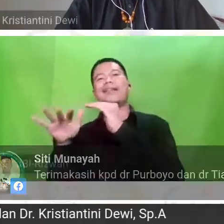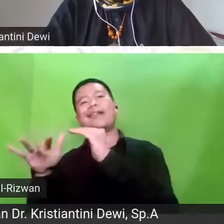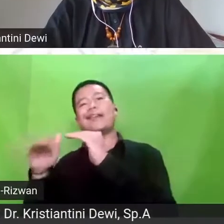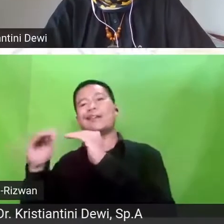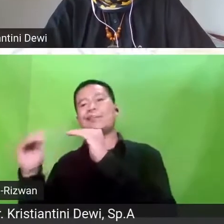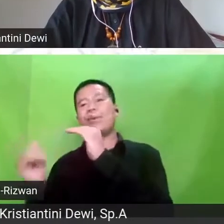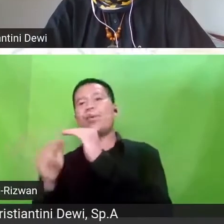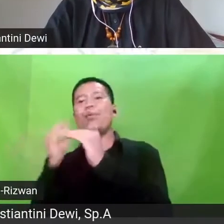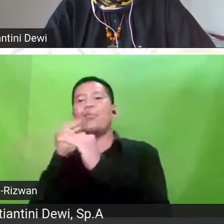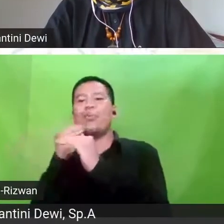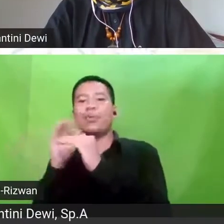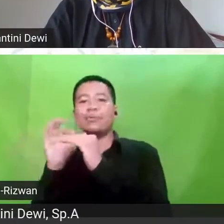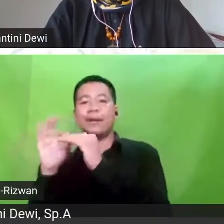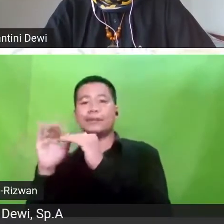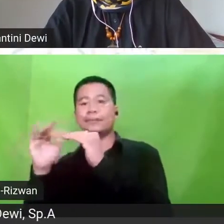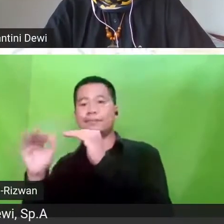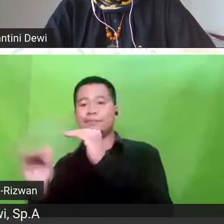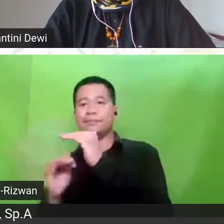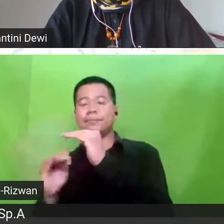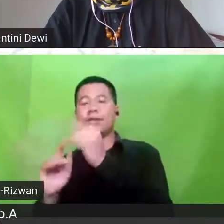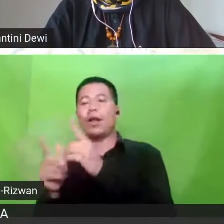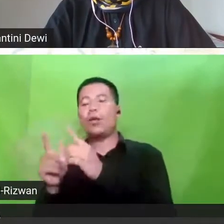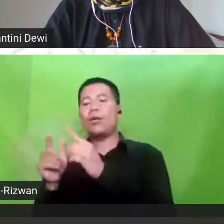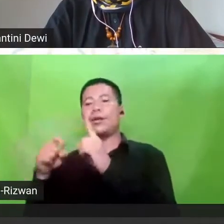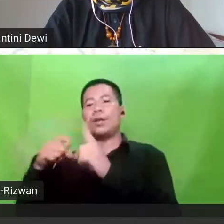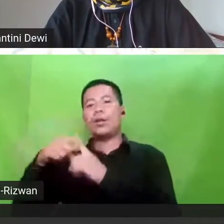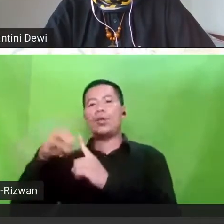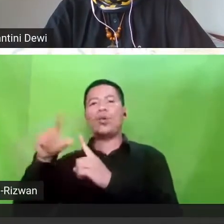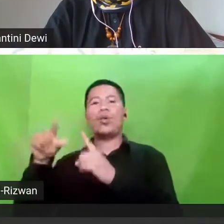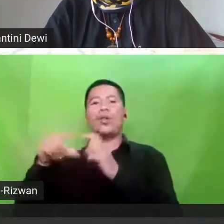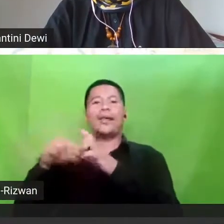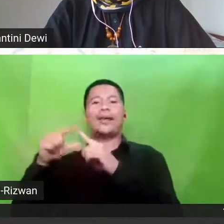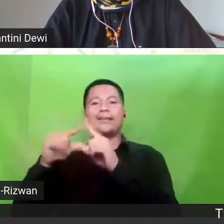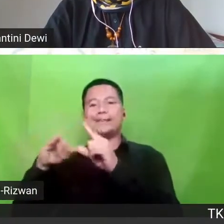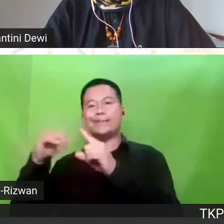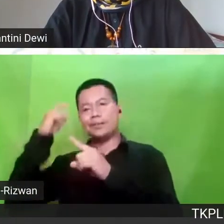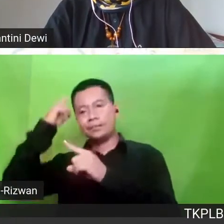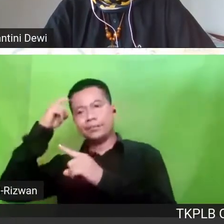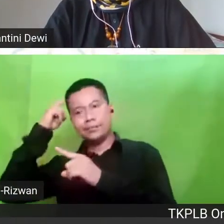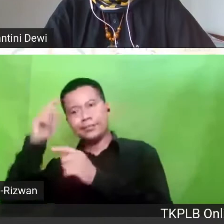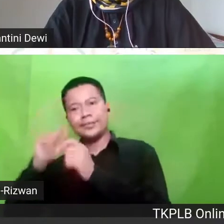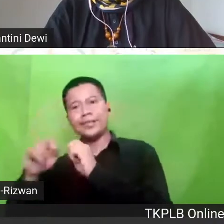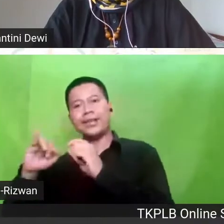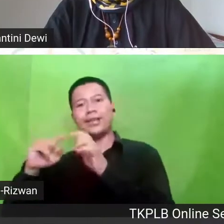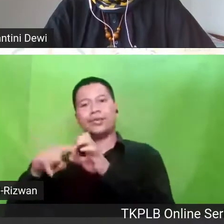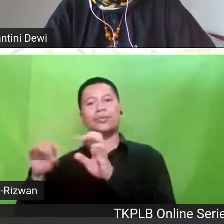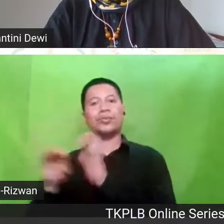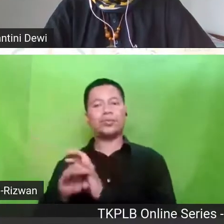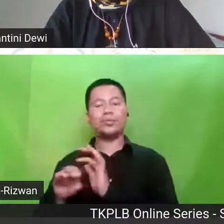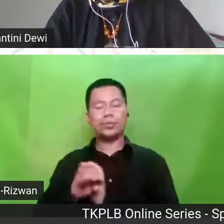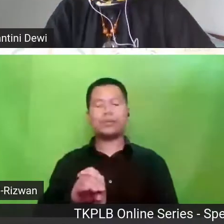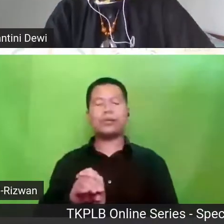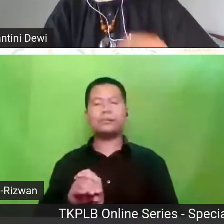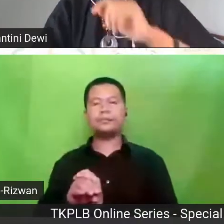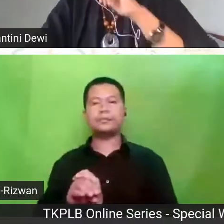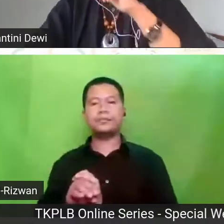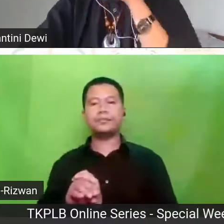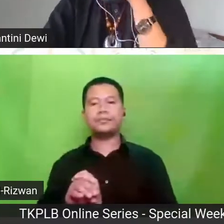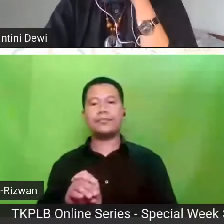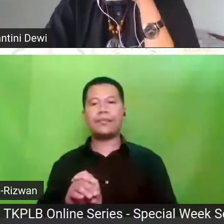umurnya, kalau dikorelasikan dengan kognisi dari hasil tes IQ misalnya, itu berbeda 10